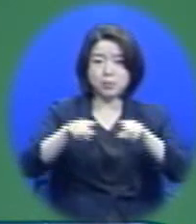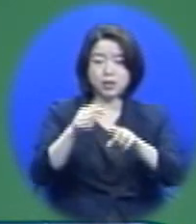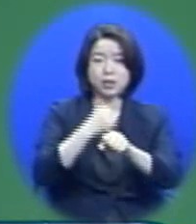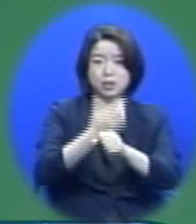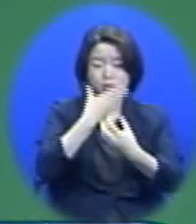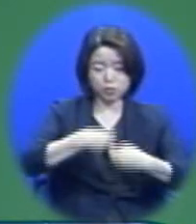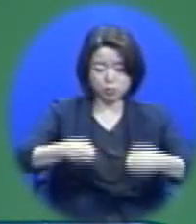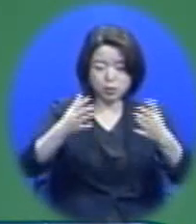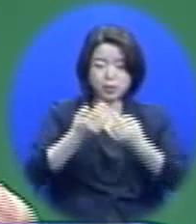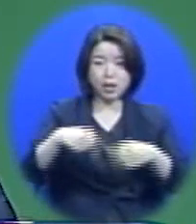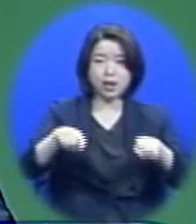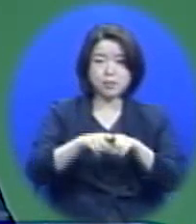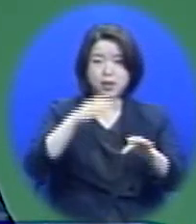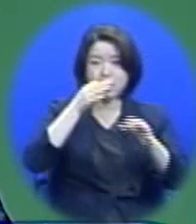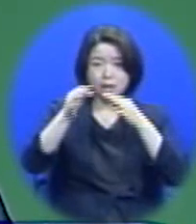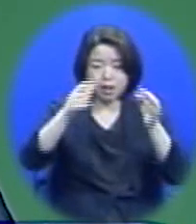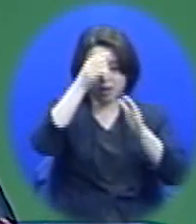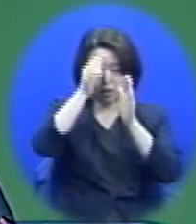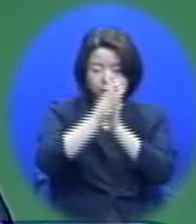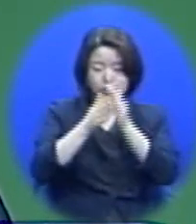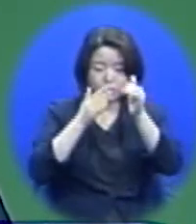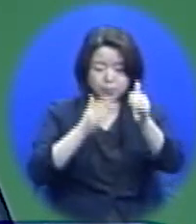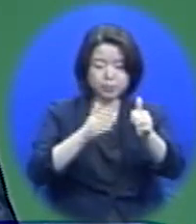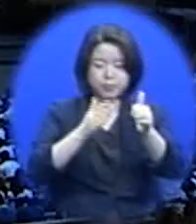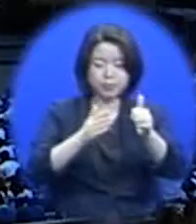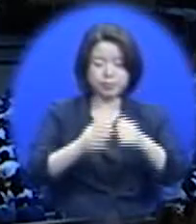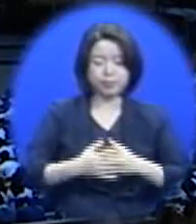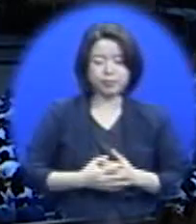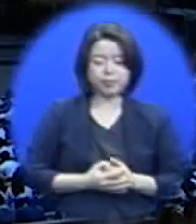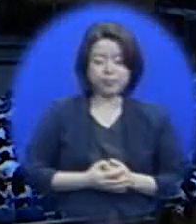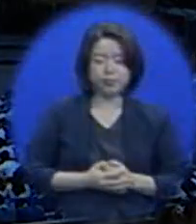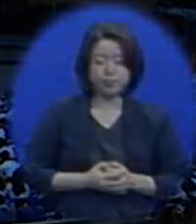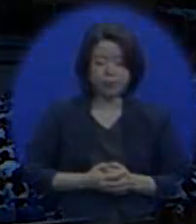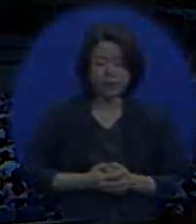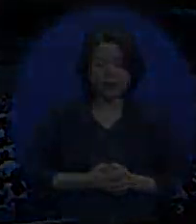축복합니다. 우리 다 같이 통성으로 기도하겠습니다. 은혜와 사랑이 충만하신 아버지 하나님.